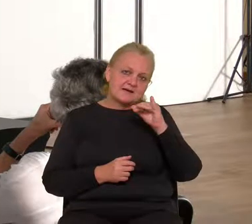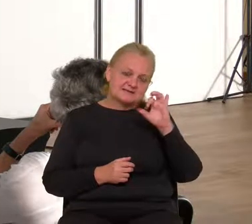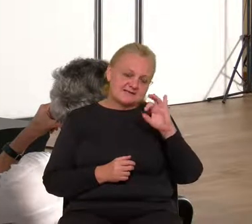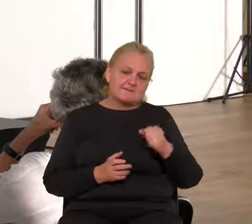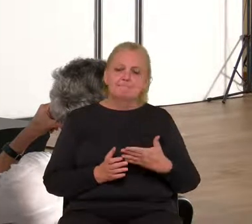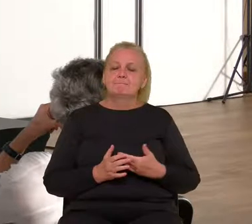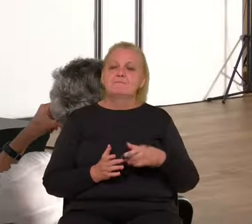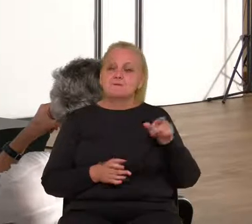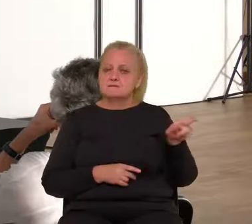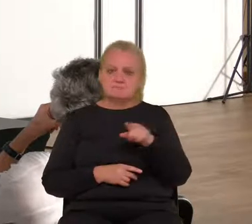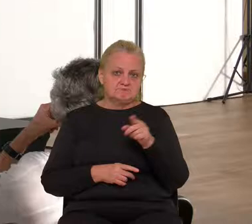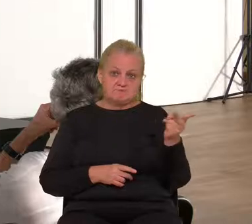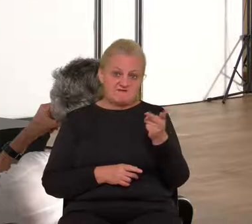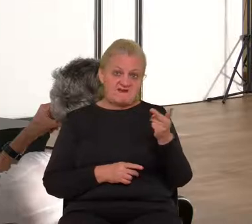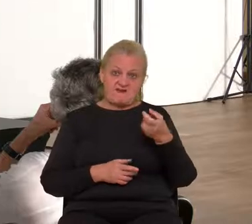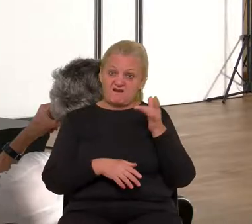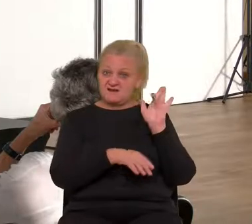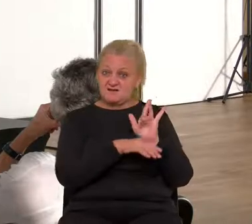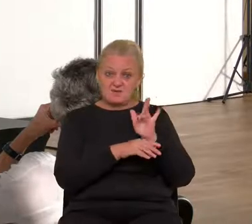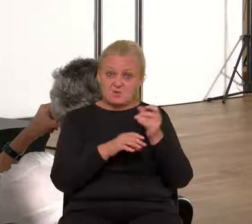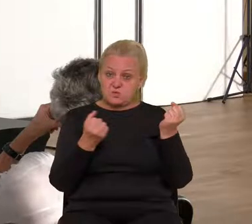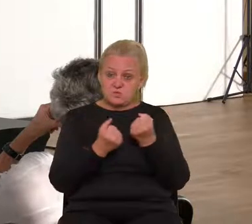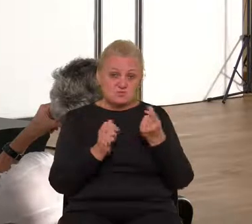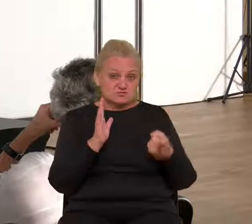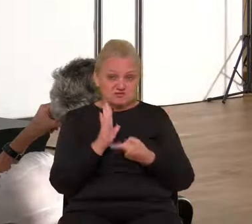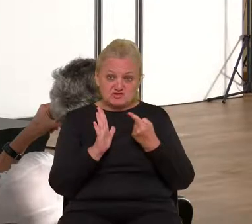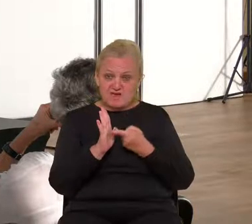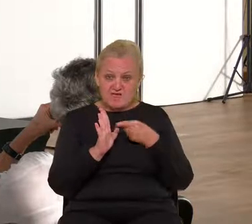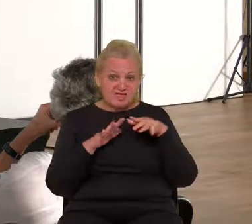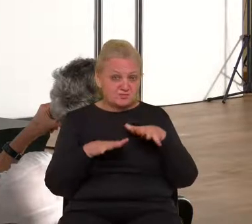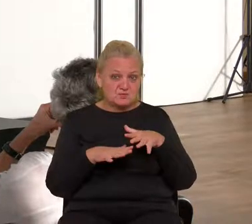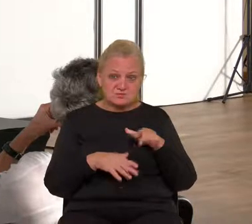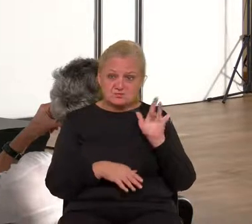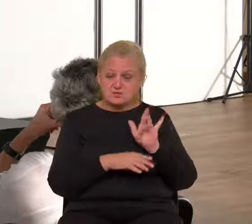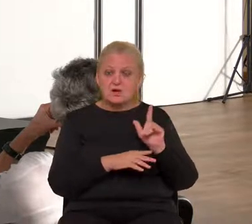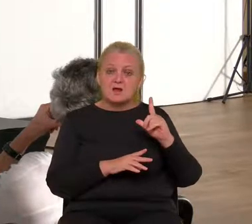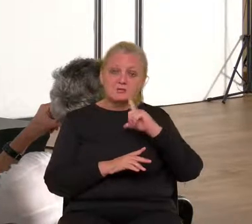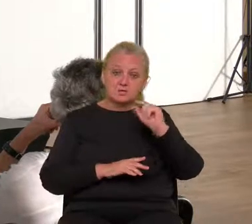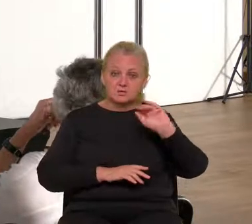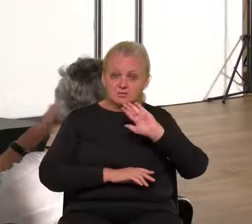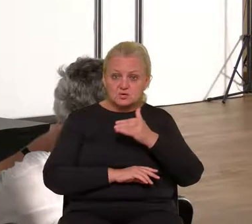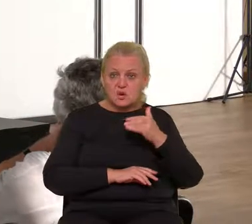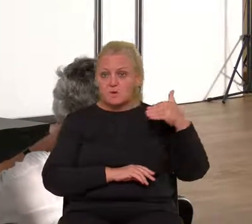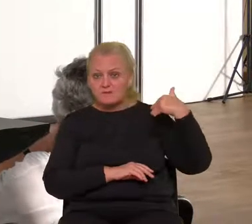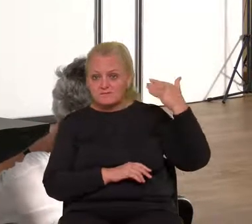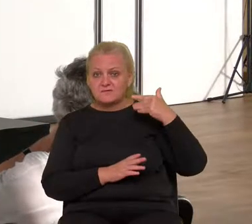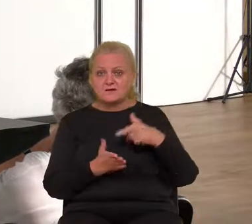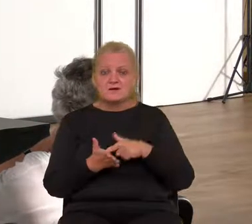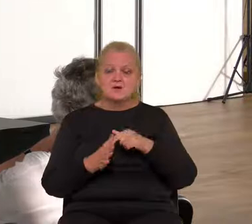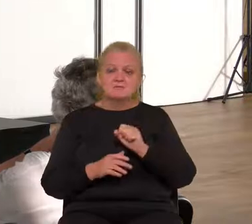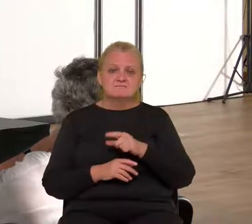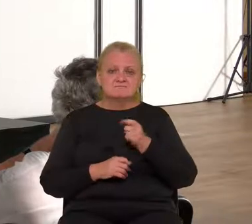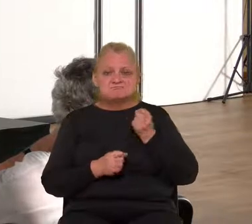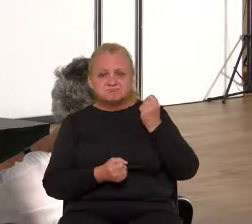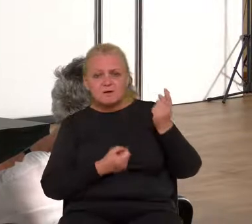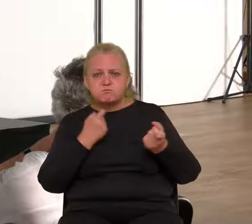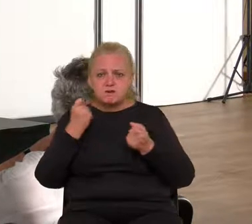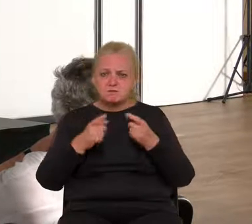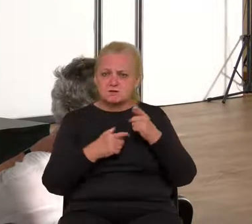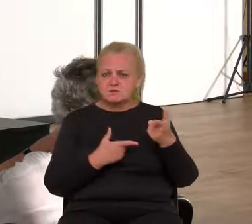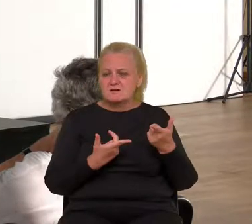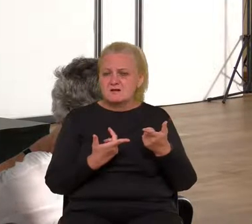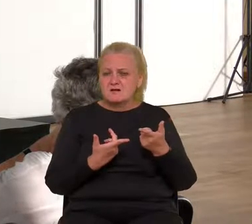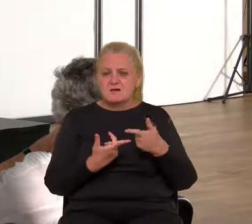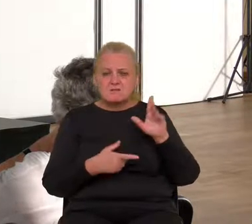Oni bardzo są krytykowani. Bardzo często, bardzo dużo, jak idą do szkół przemawiać, to się obrzucani rzeczami,